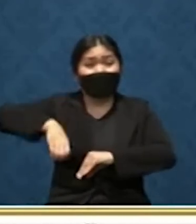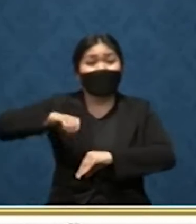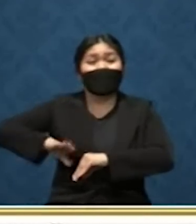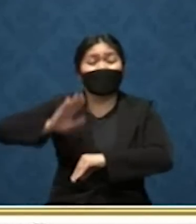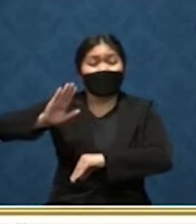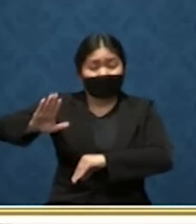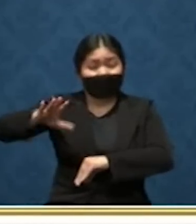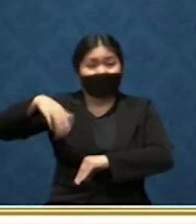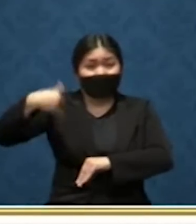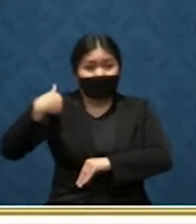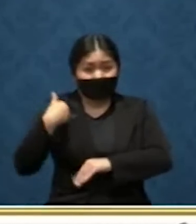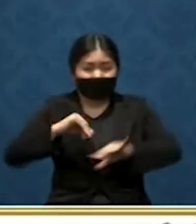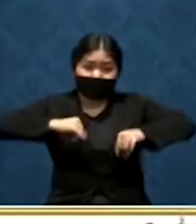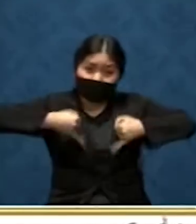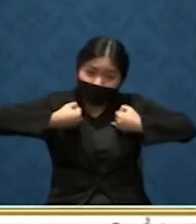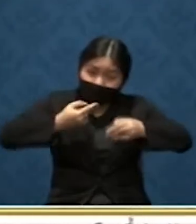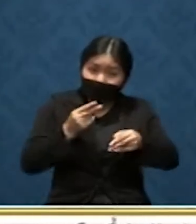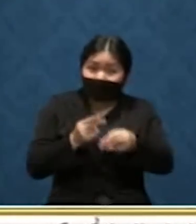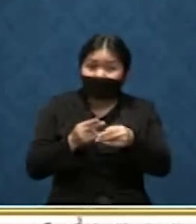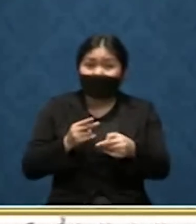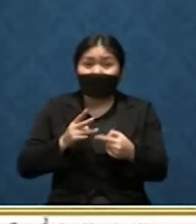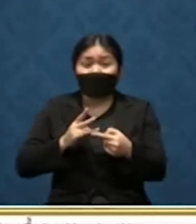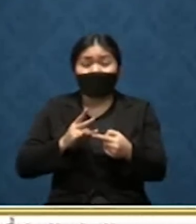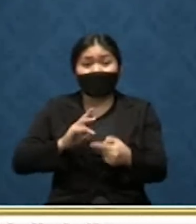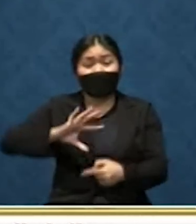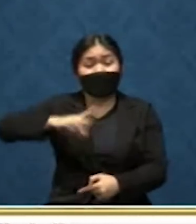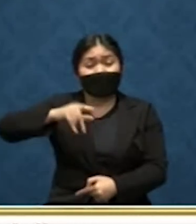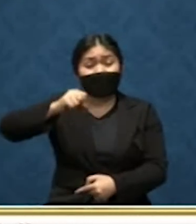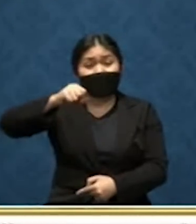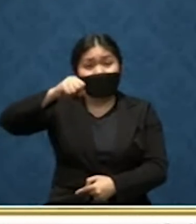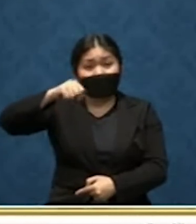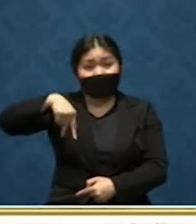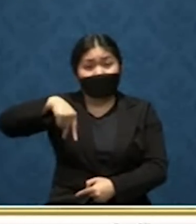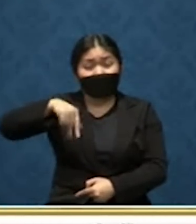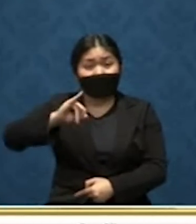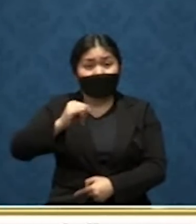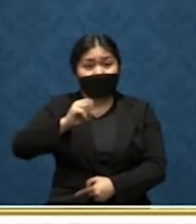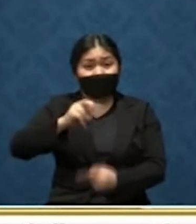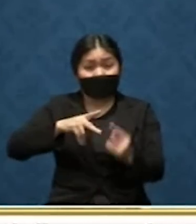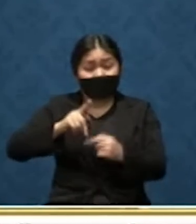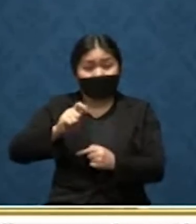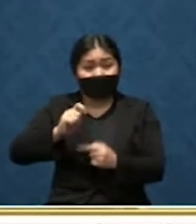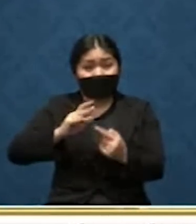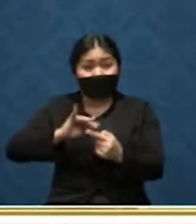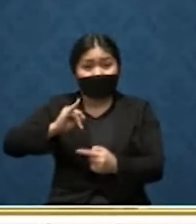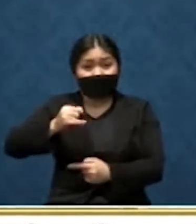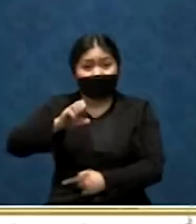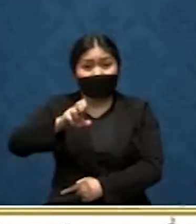Groupมีเจ้าของชื่อเสรอจื่อเจียง หรอเสรอหล้นขาย หรอตั้งเครยงไล